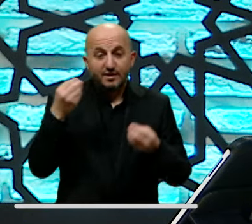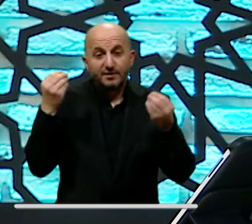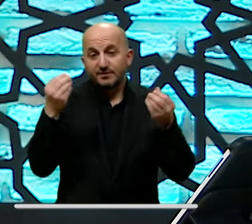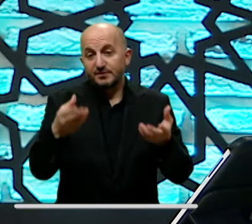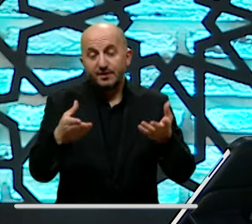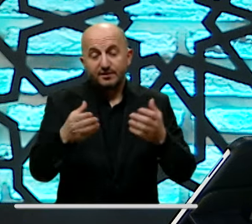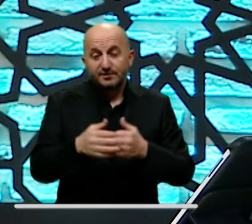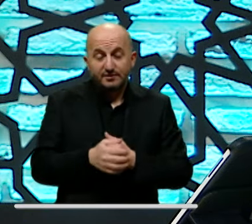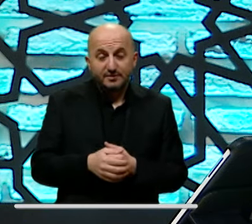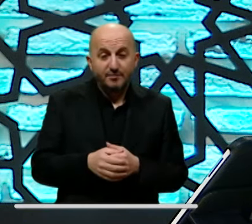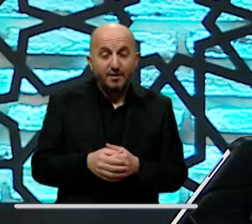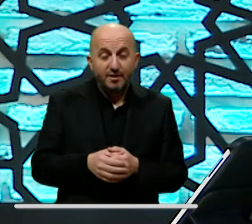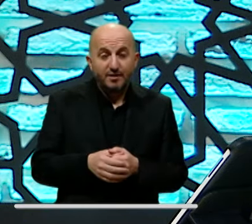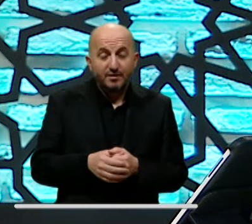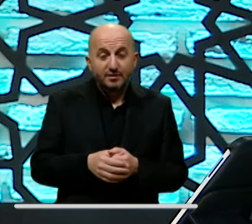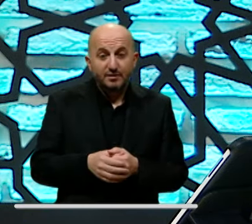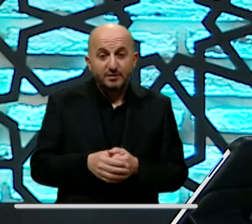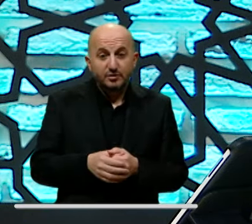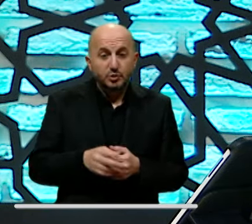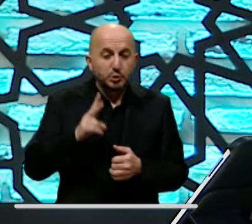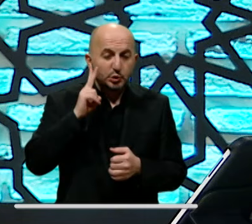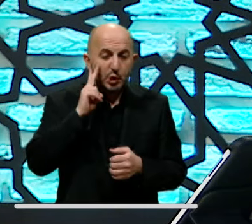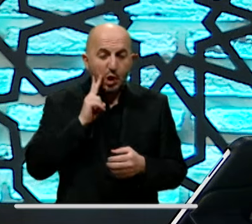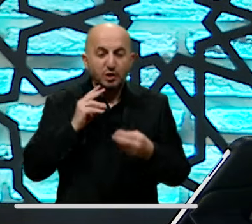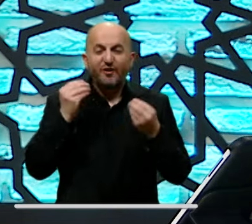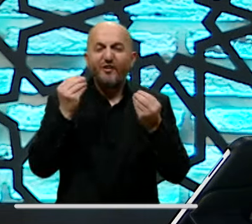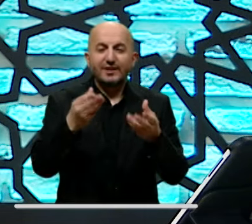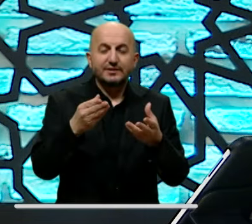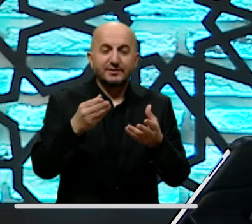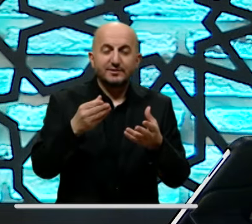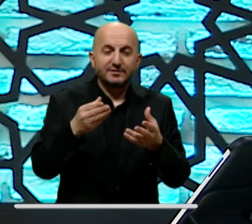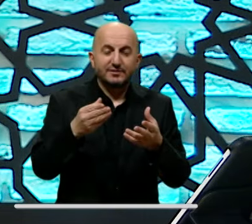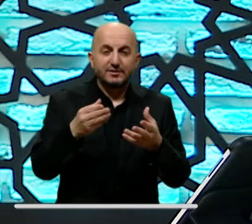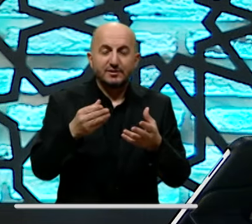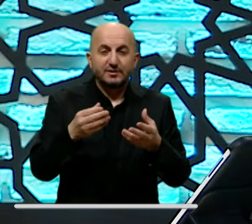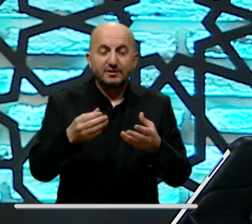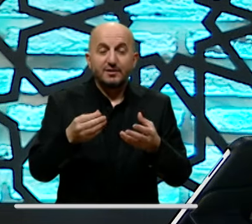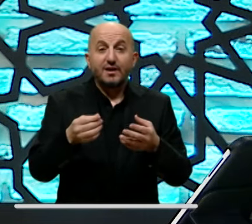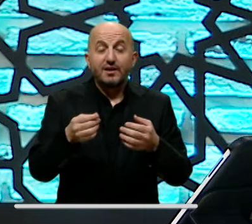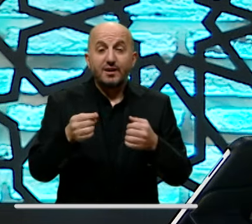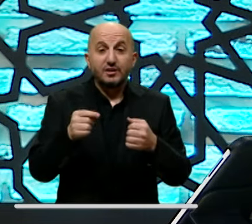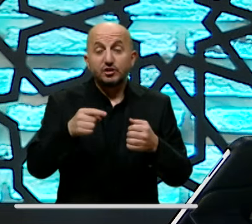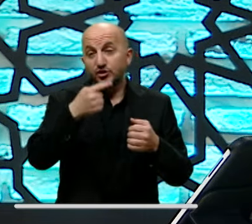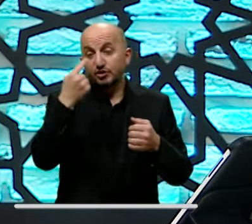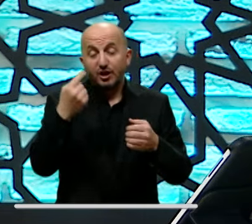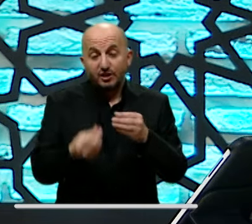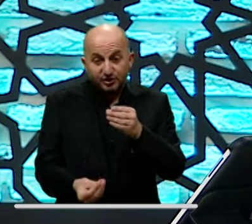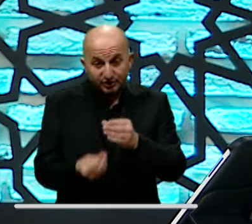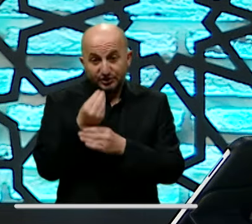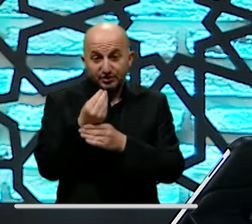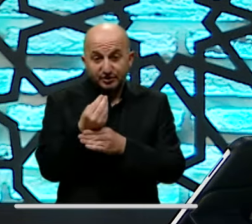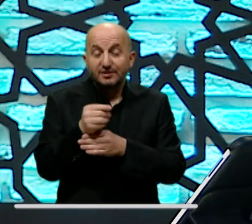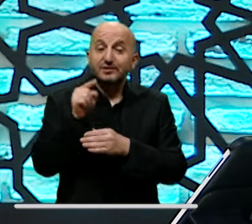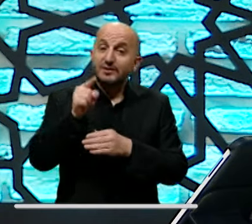abi öyle bir zenginleştirin ki seni böyle lütfundan ikram etsin inşallah çıksın